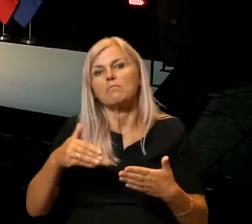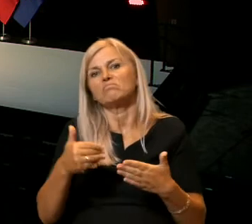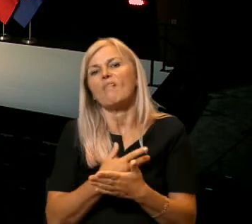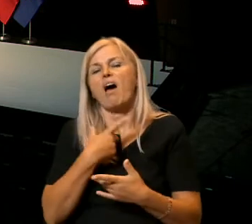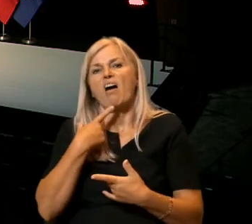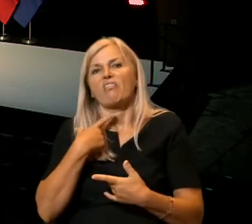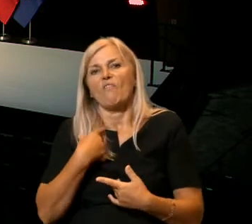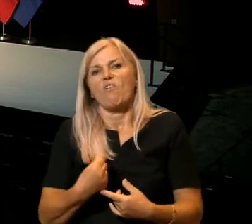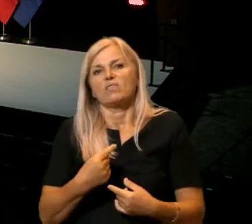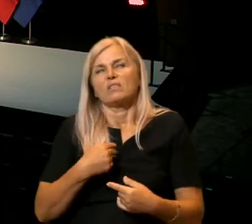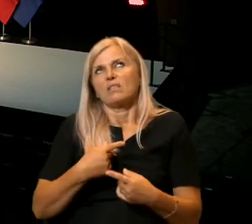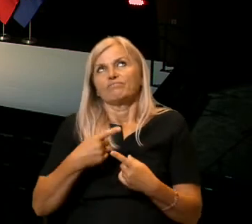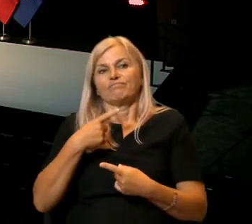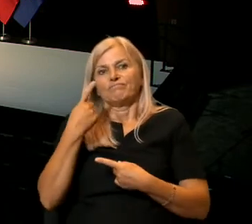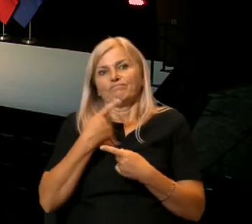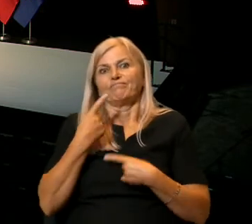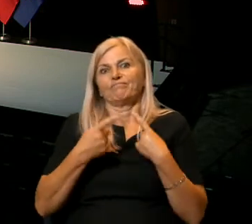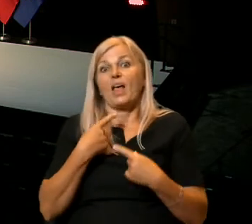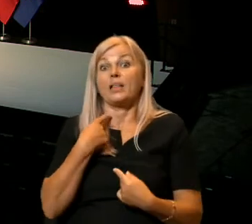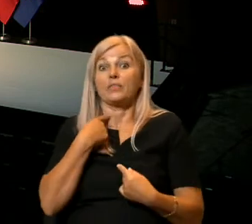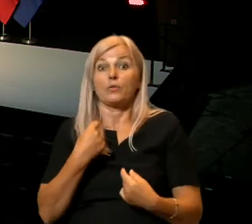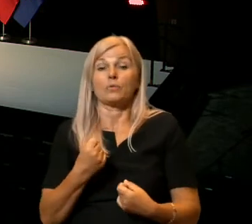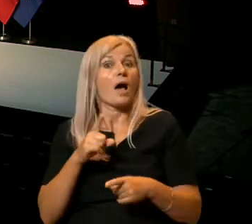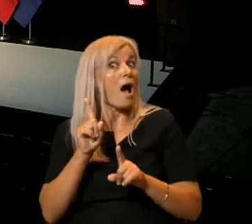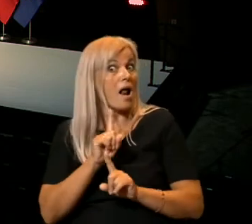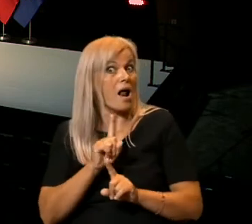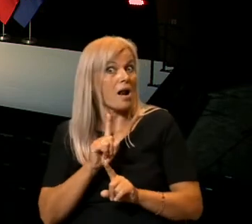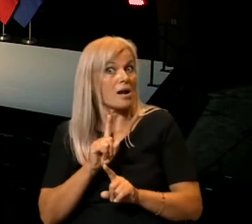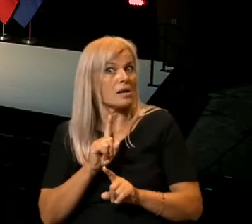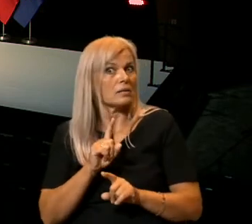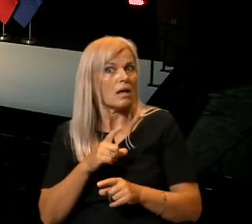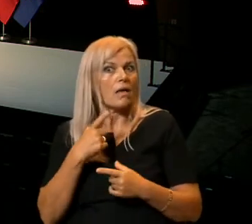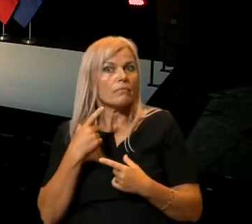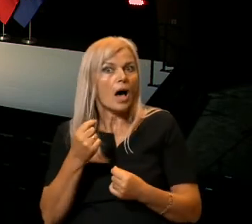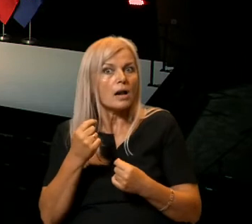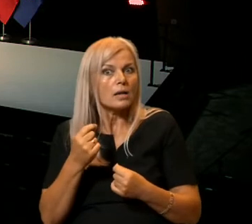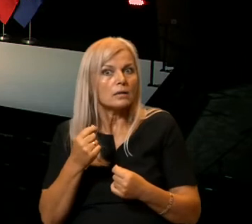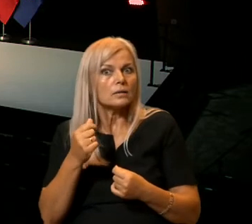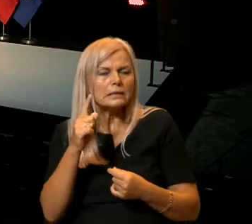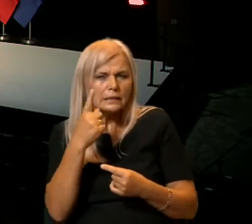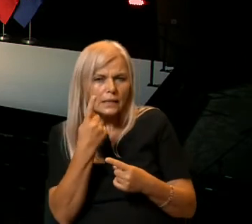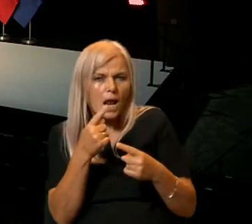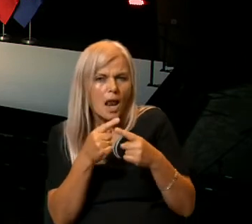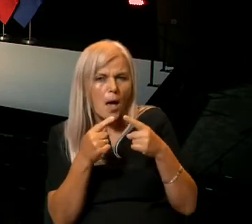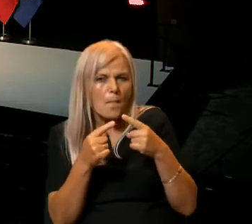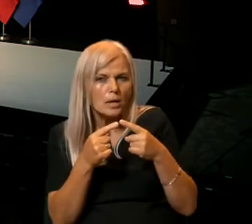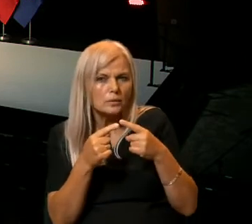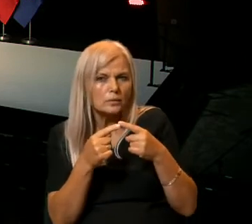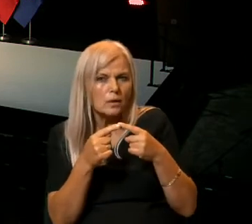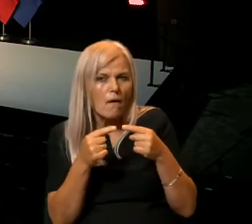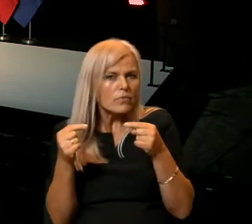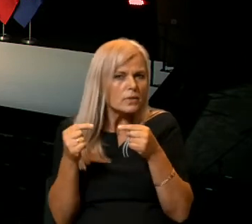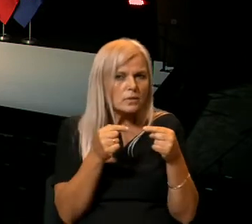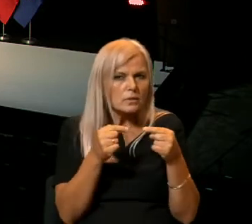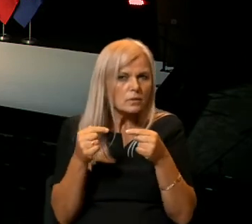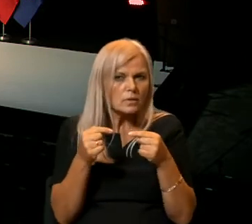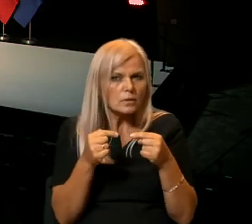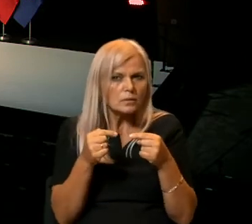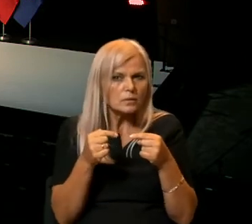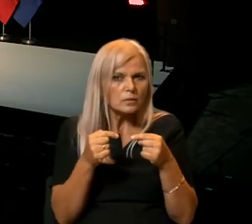też tak się często zdarza. Ale nagle pojawia się pewien element w dyskusji. Być może jest to również wbrew